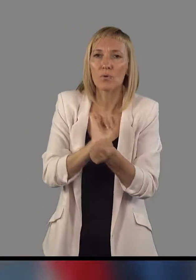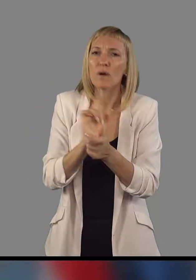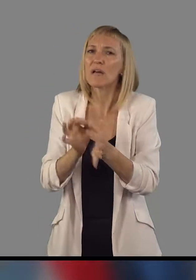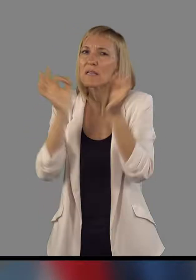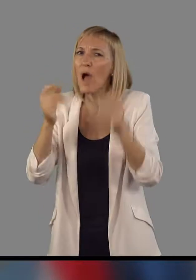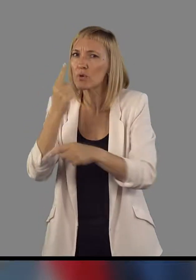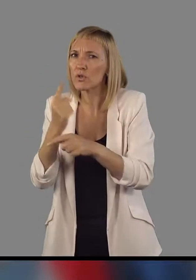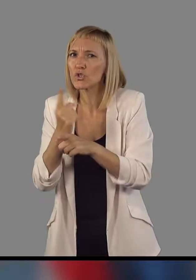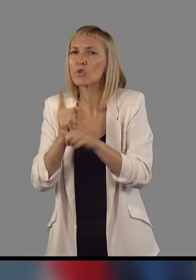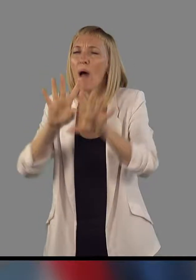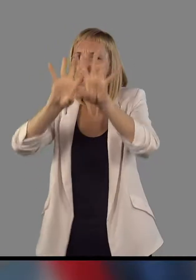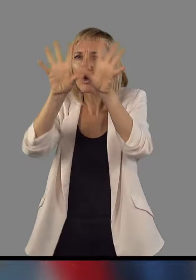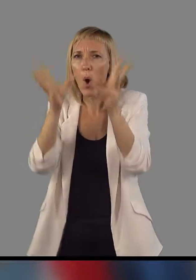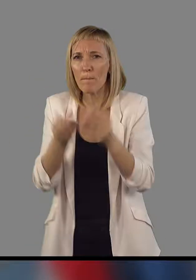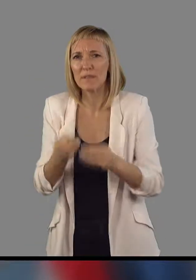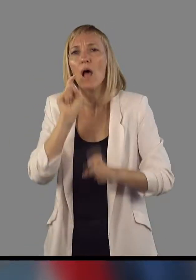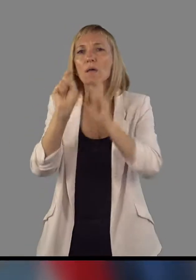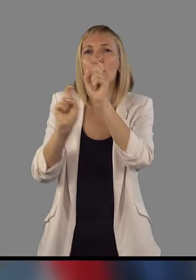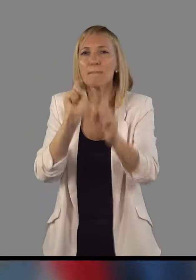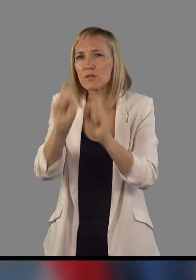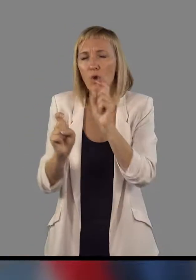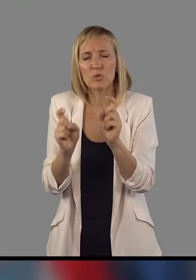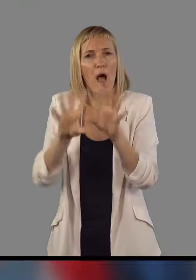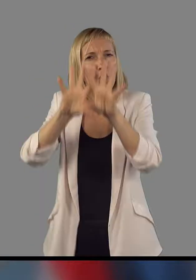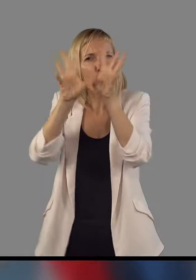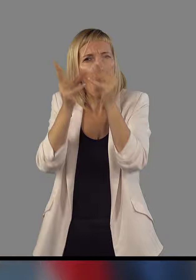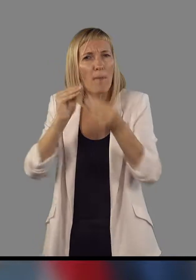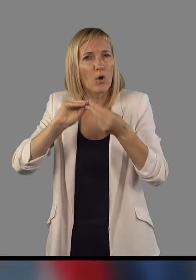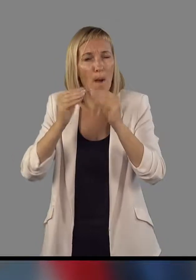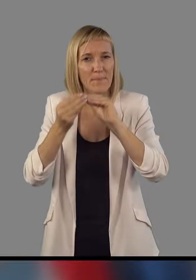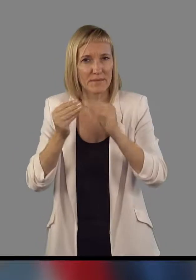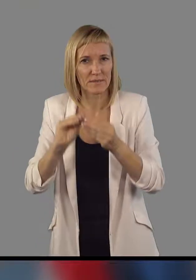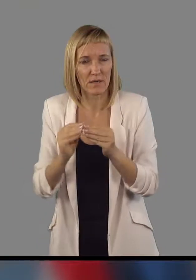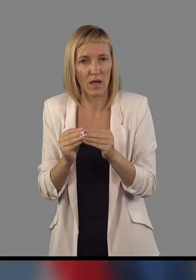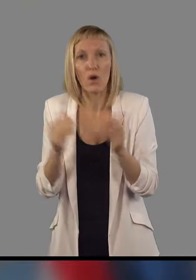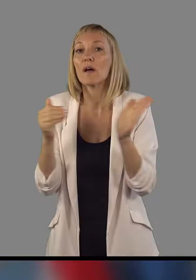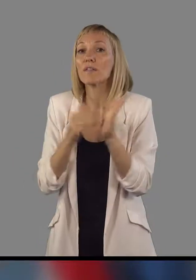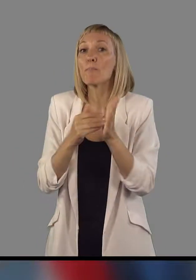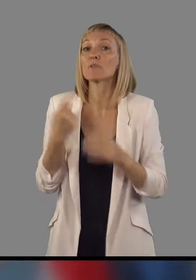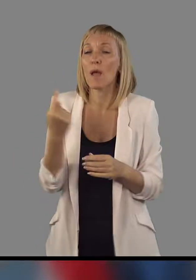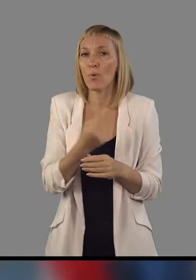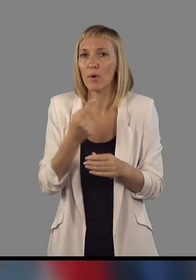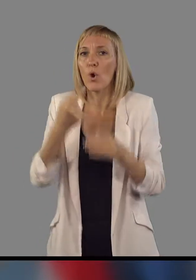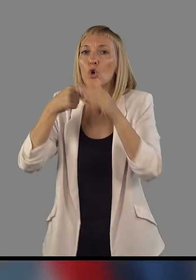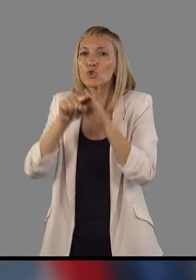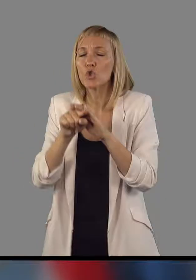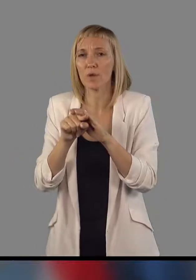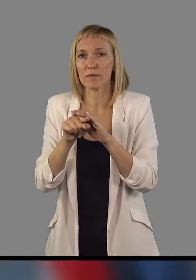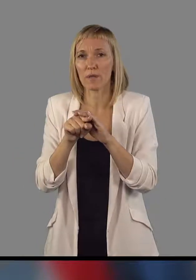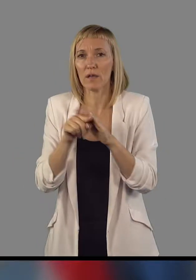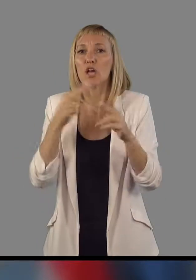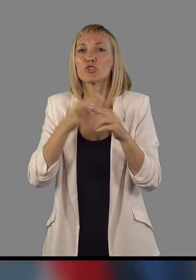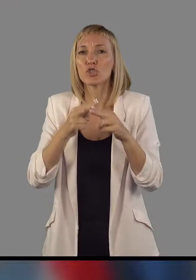Javna naročila so danes tako kompleksna in te pritožbe tako kompleksne, da vendarle potrebujemo